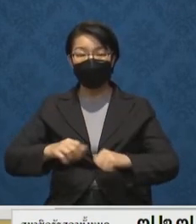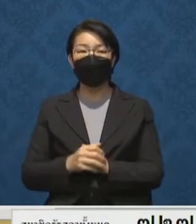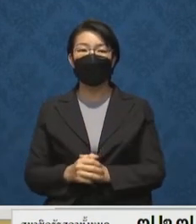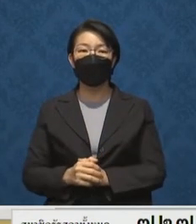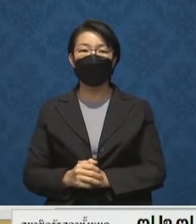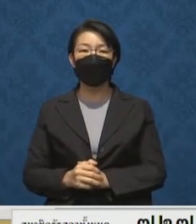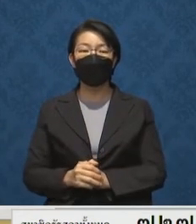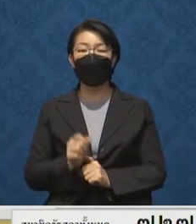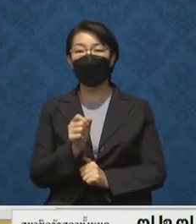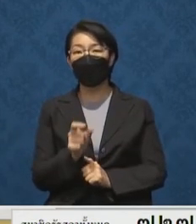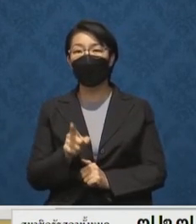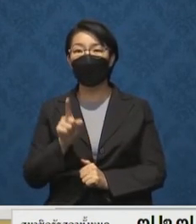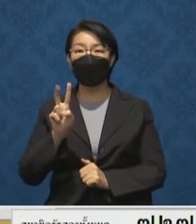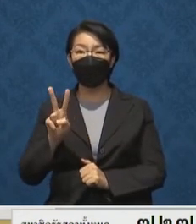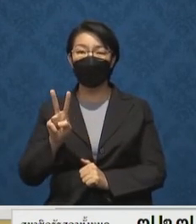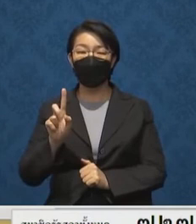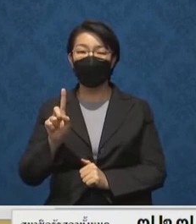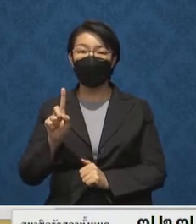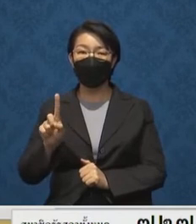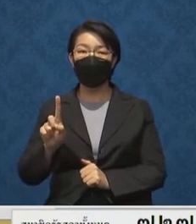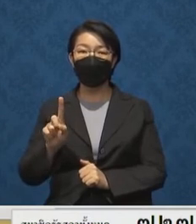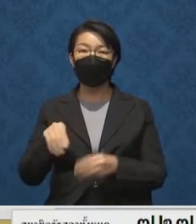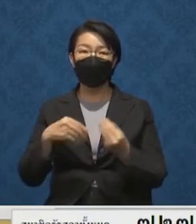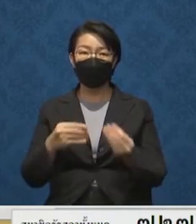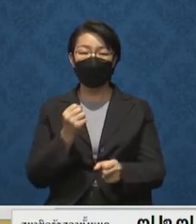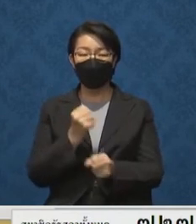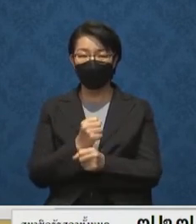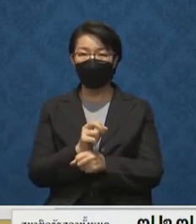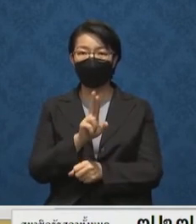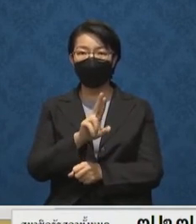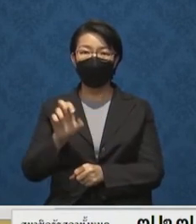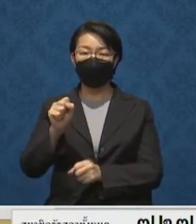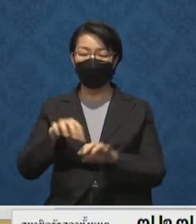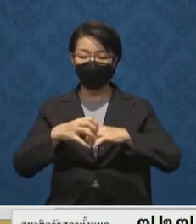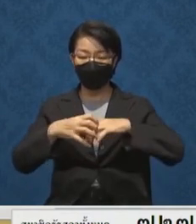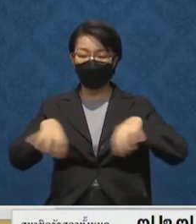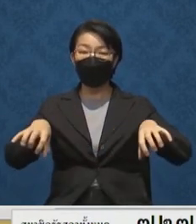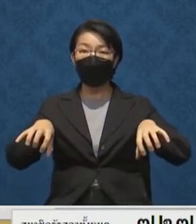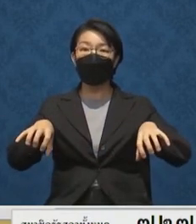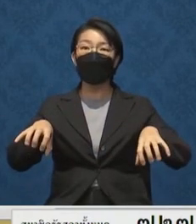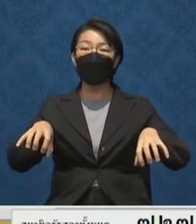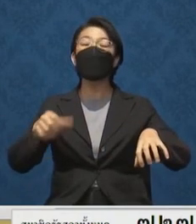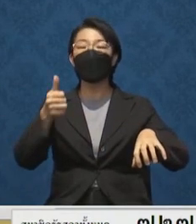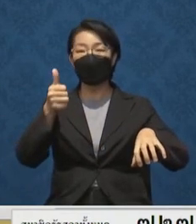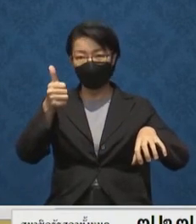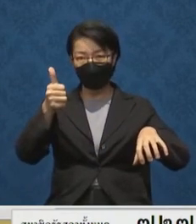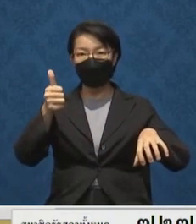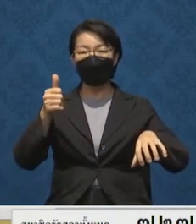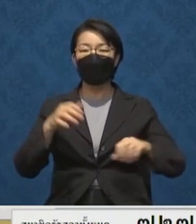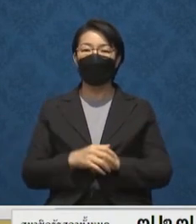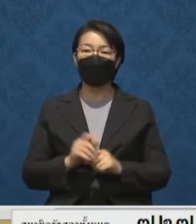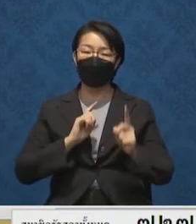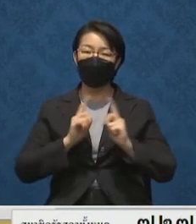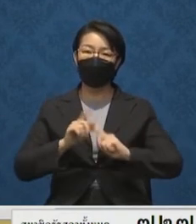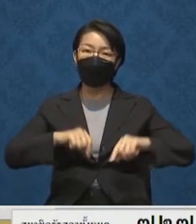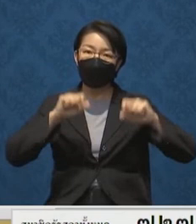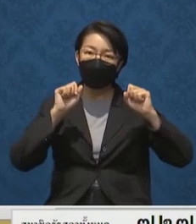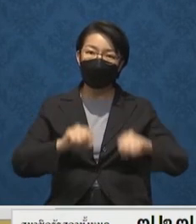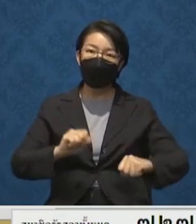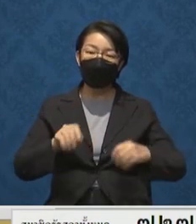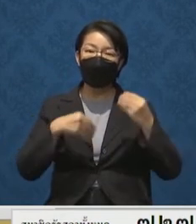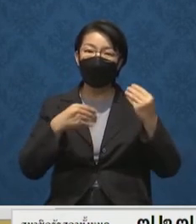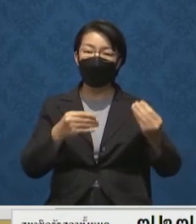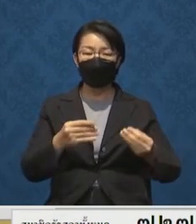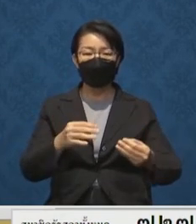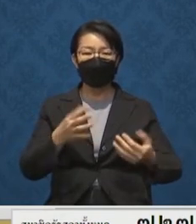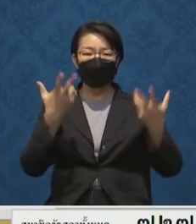ักหนึ่ง Bus ให้ใช้สองสภาได้และมะตทเหนชอบการแต่งตั้งบุคคลใดให้เป็นายนตร